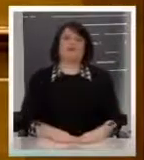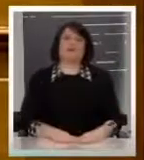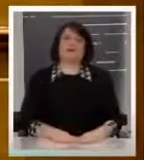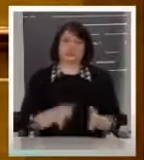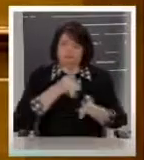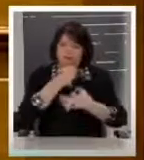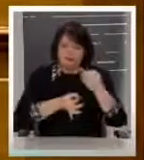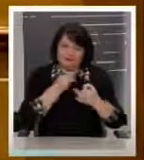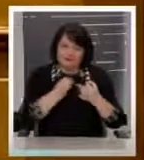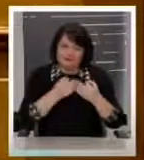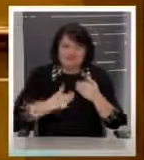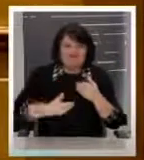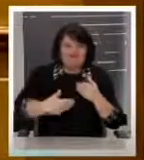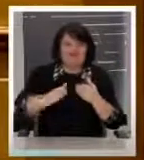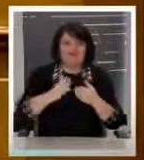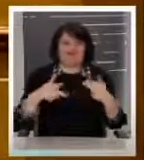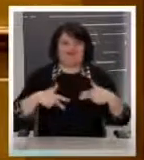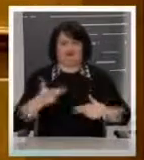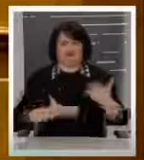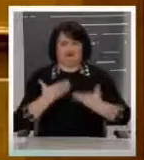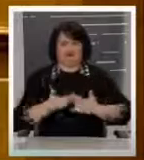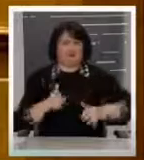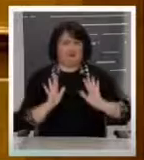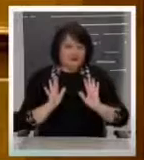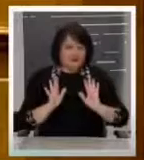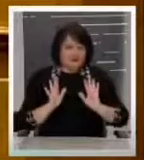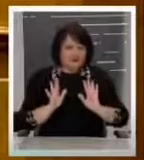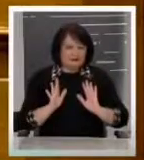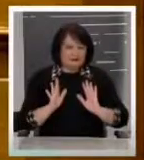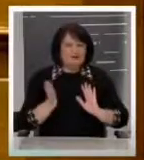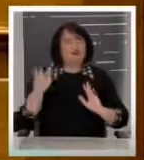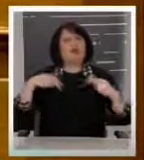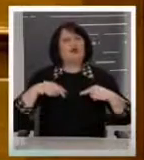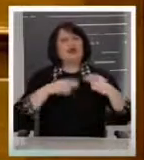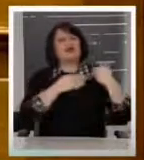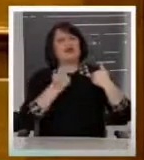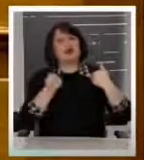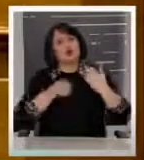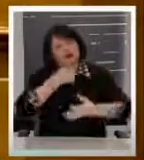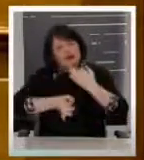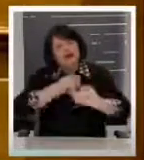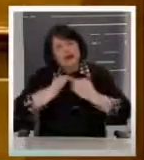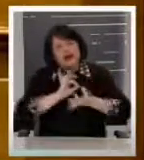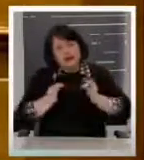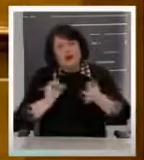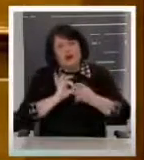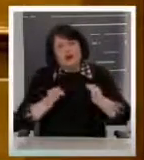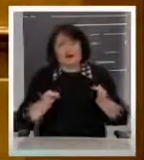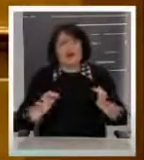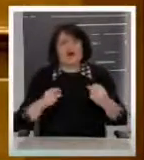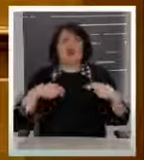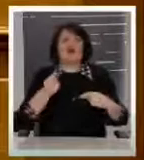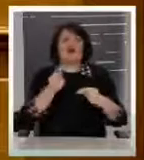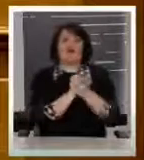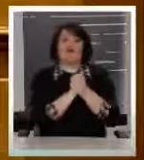να μην σταθώ στα μακροοικονομικά μεγέθη του κρατικού προϋπολογισμού, τα οποία ανέλησαν οι αρμόδιοι υπουργοί και στους οποίους εν γέννη στο Υπουργείο Οικονομικών